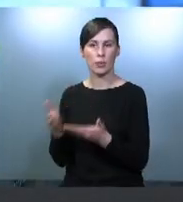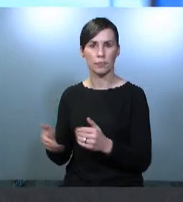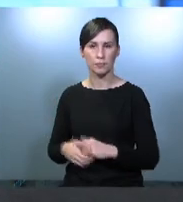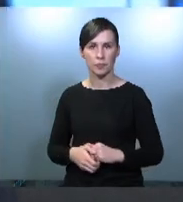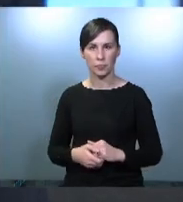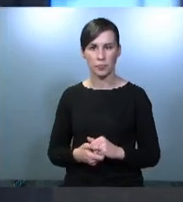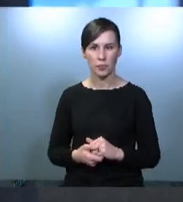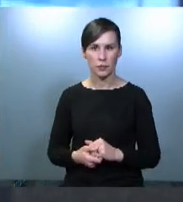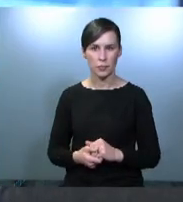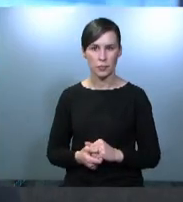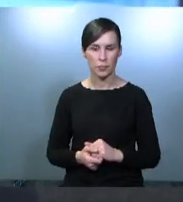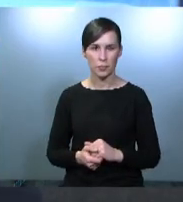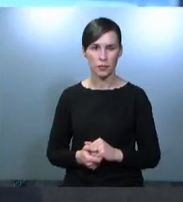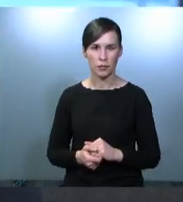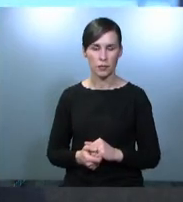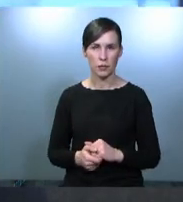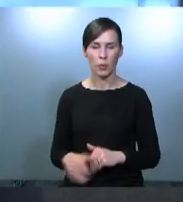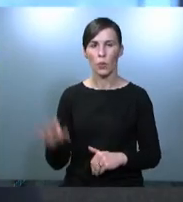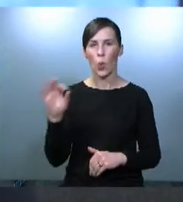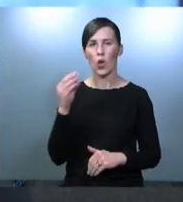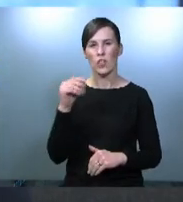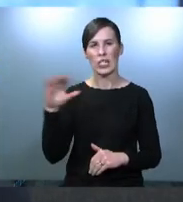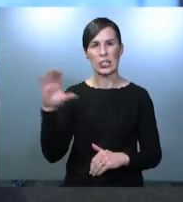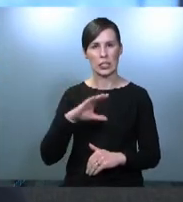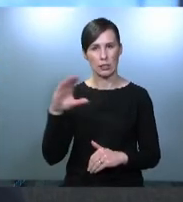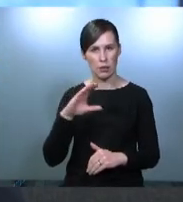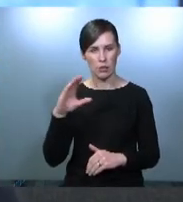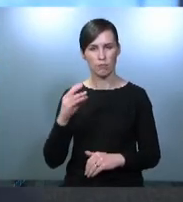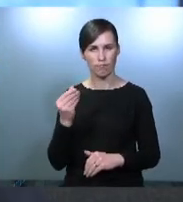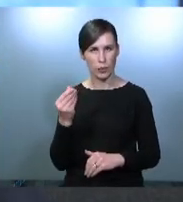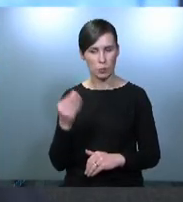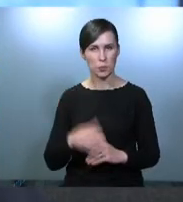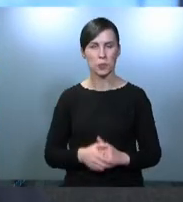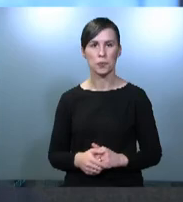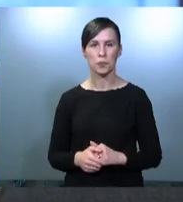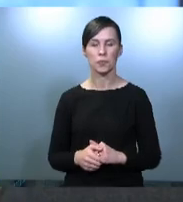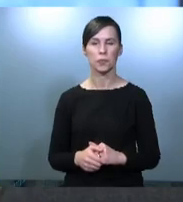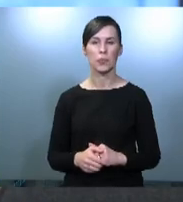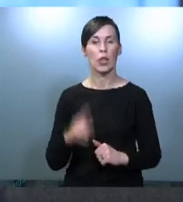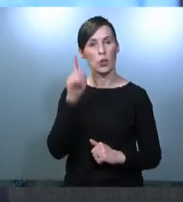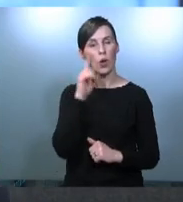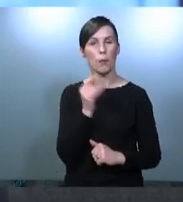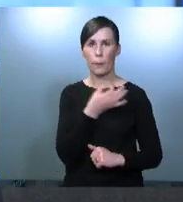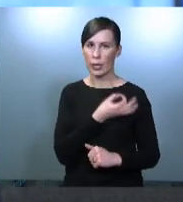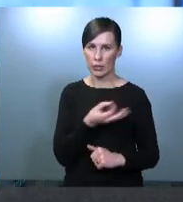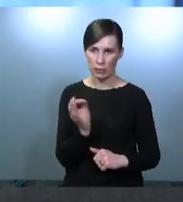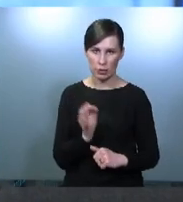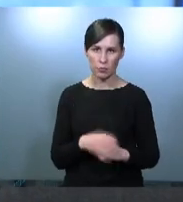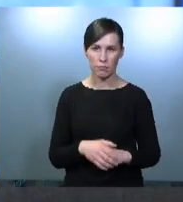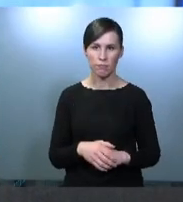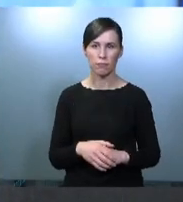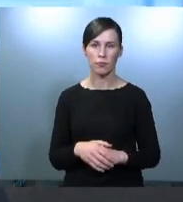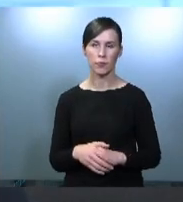Na, žinoma, kas liečia investicijas, iš tikrųjų, aš irgi noriu pasakyti, kad tikrai pridėkim